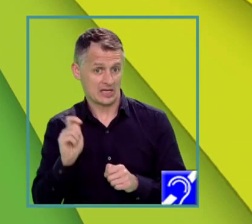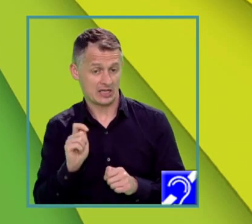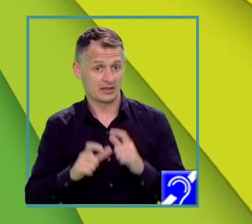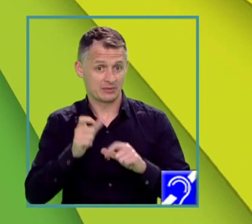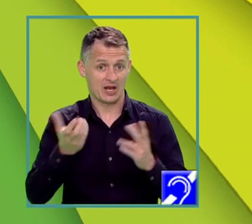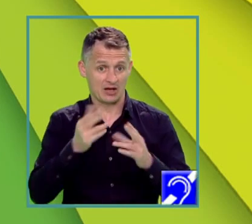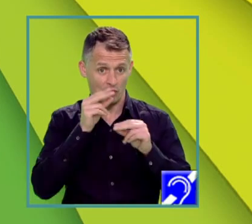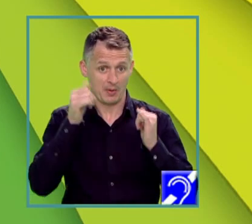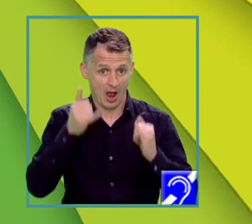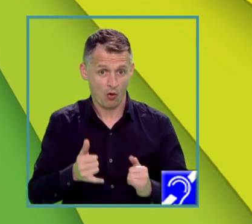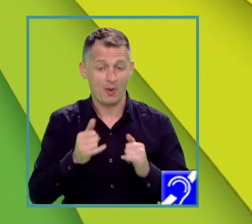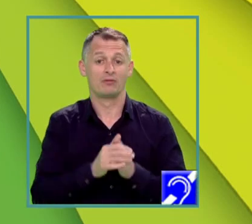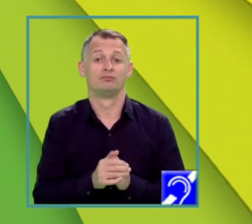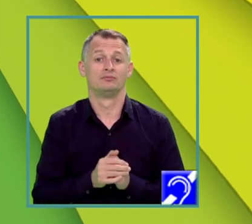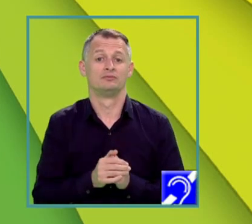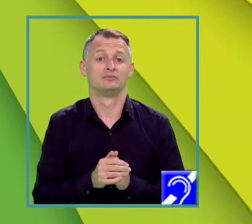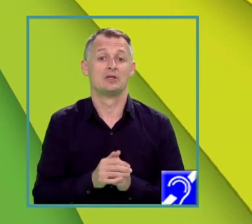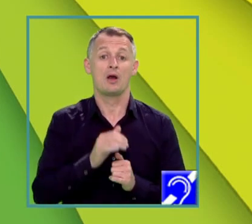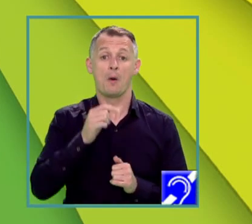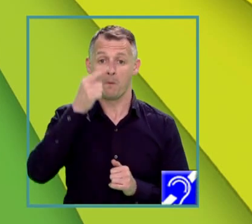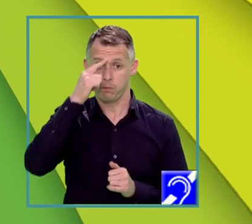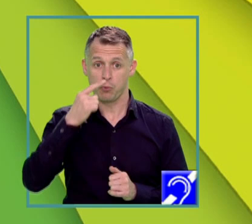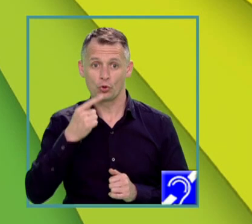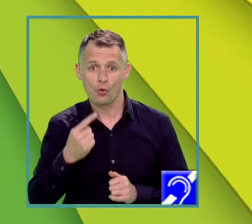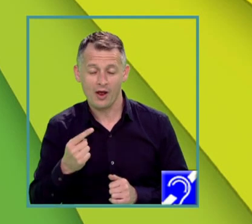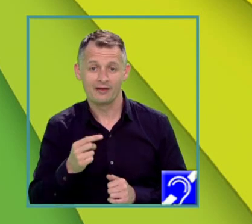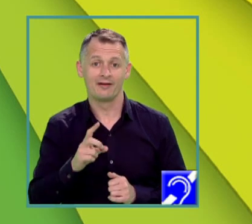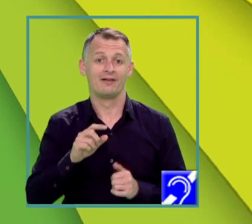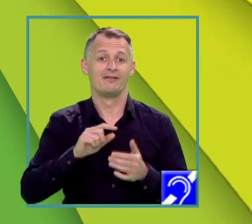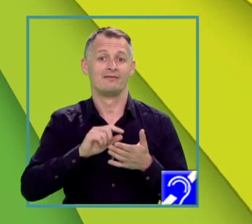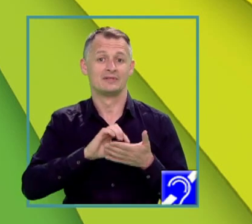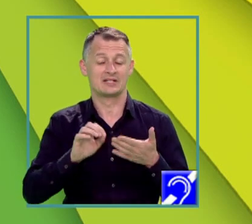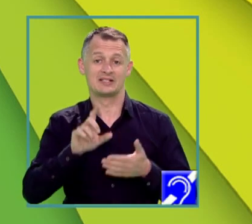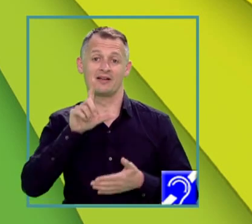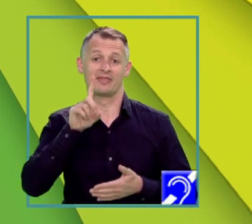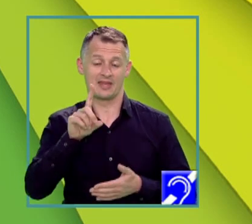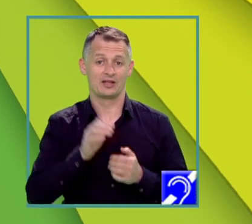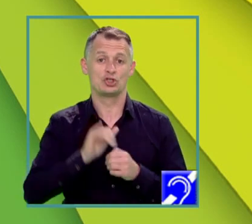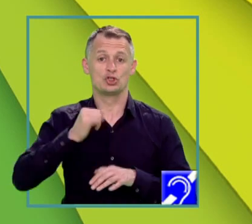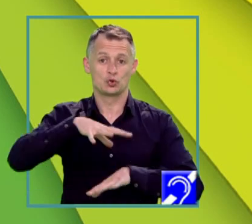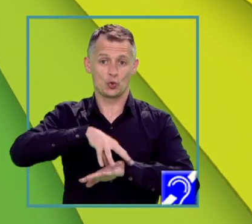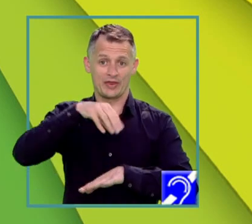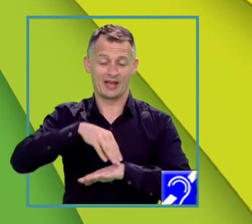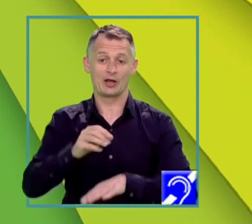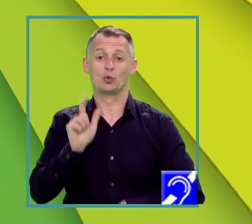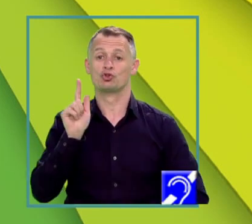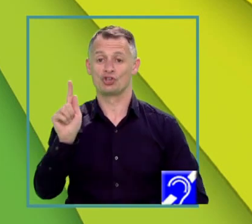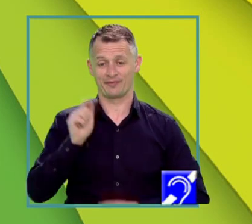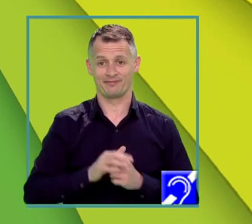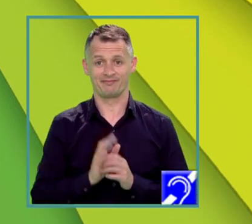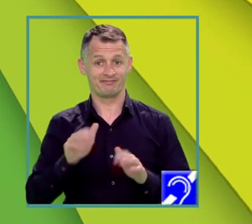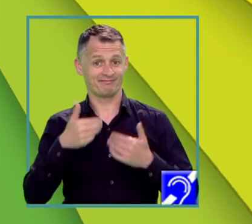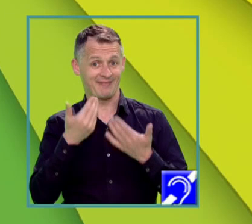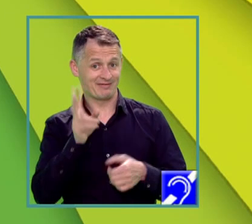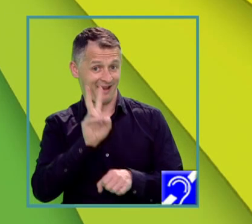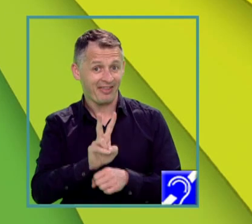vorbim noi astăzi sunt Portugalia marcată cu litera b și istoria marcată cu litera g acordați